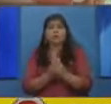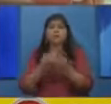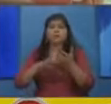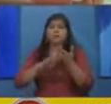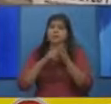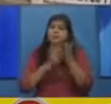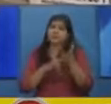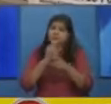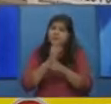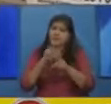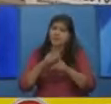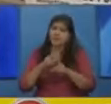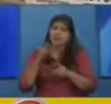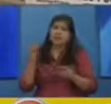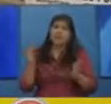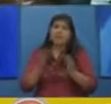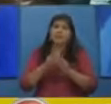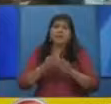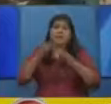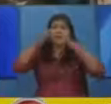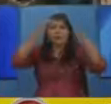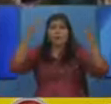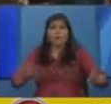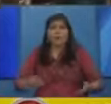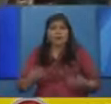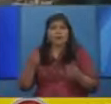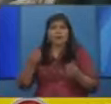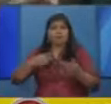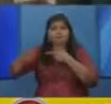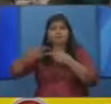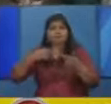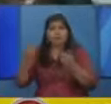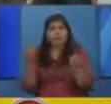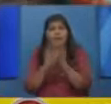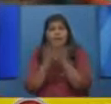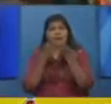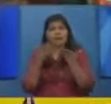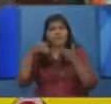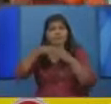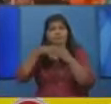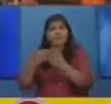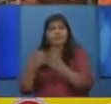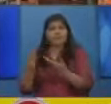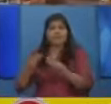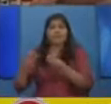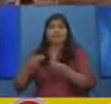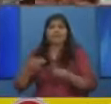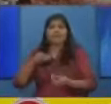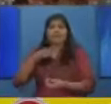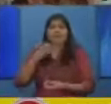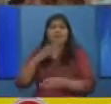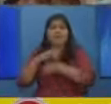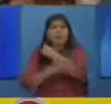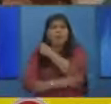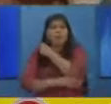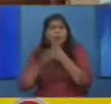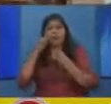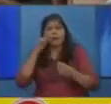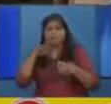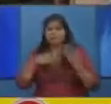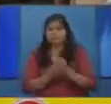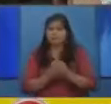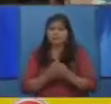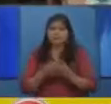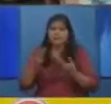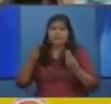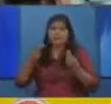जी ने एक मिनी वैन में मोबाइल लाइब्रेरी बनाई है। इसके माध्यम से गरीब बच्चों को पढ़ने के लिए मुफ्त में